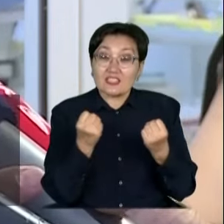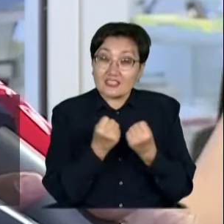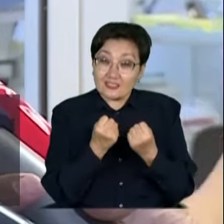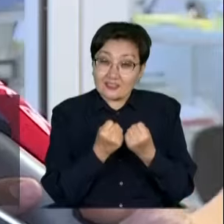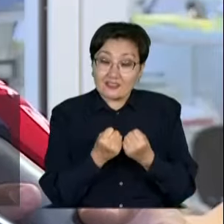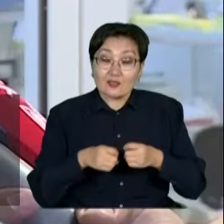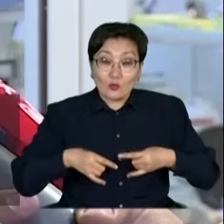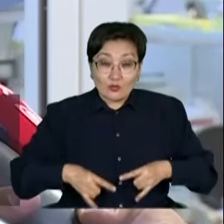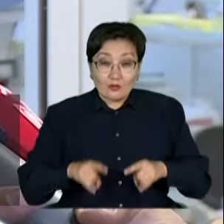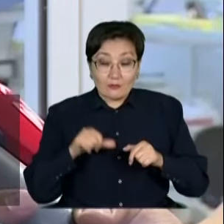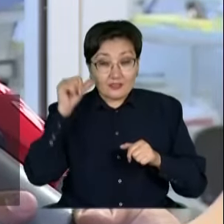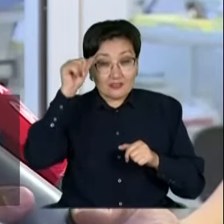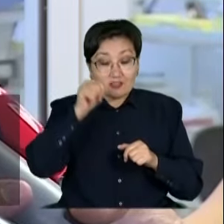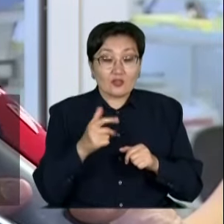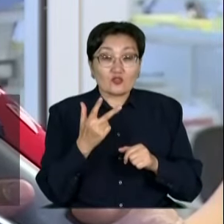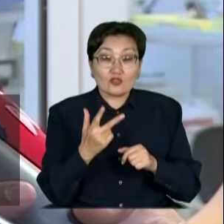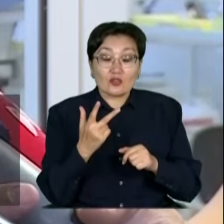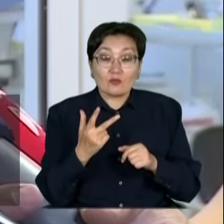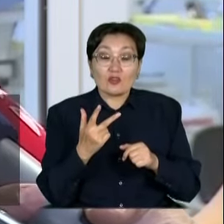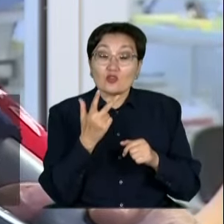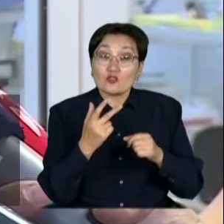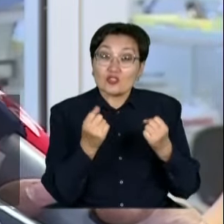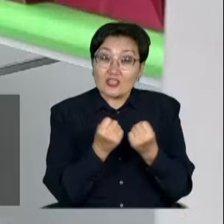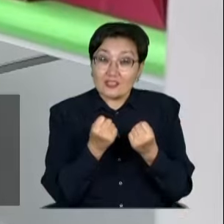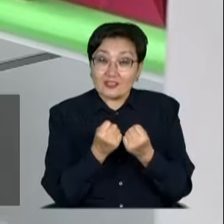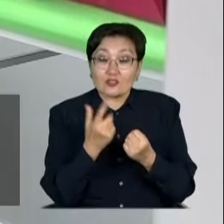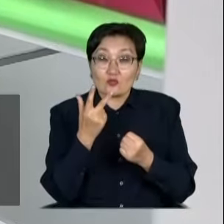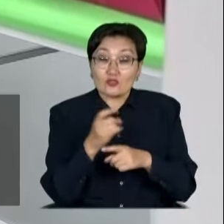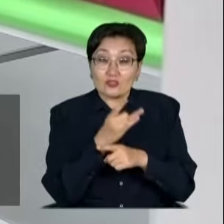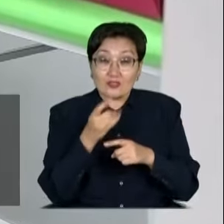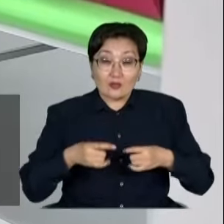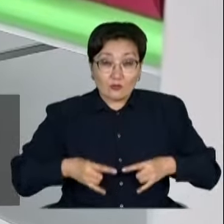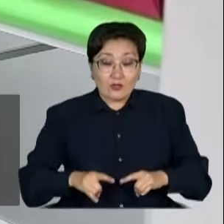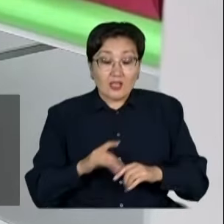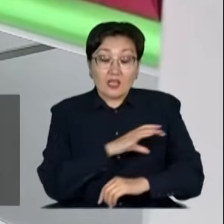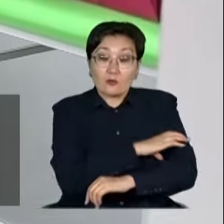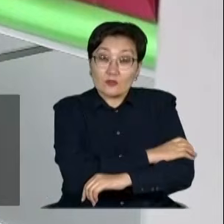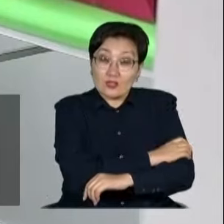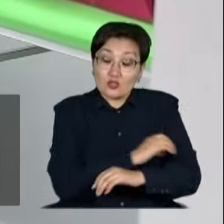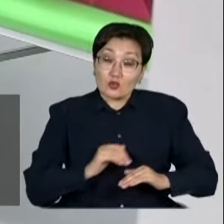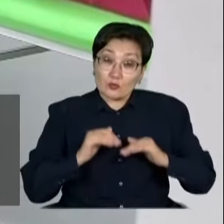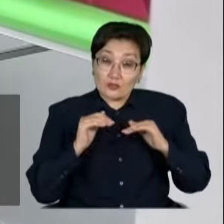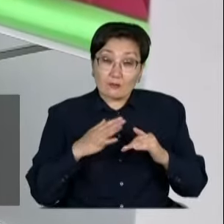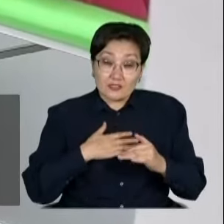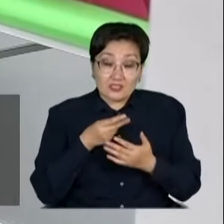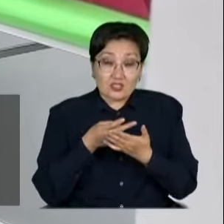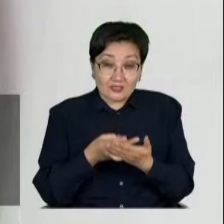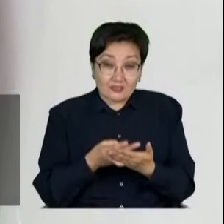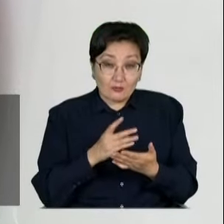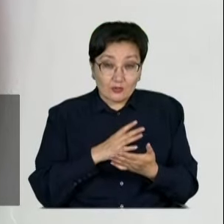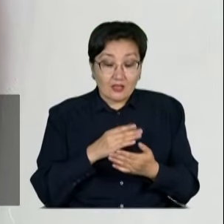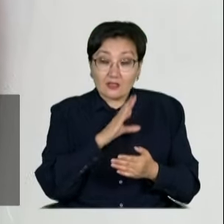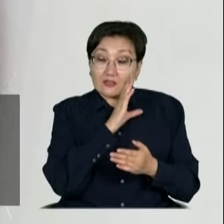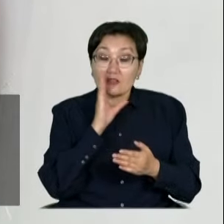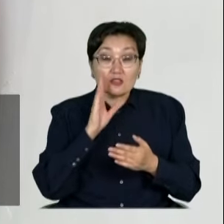келді және биылғы жылы 3 үшем дүниеге келіп отыр. Қан қысымының жоғарылауымен бізге жатқызылған болатын,